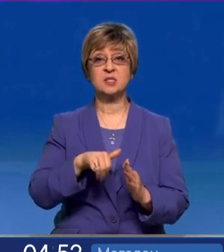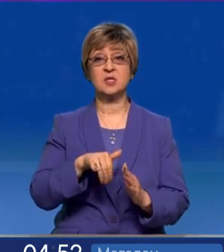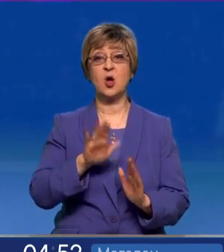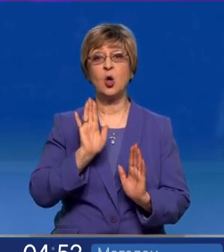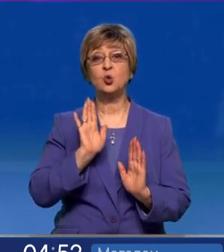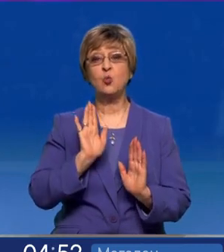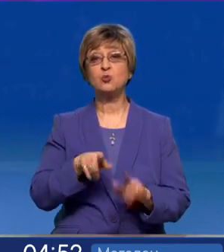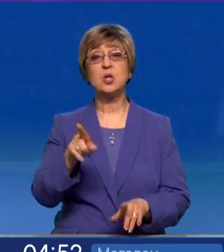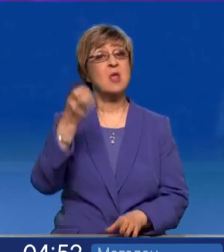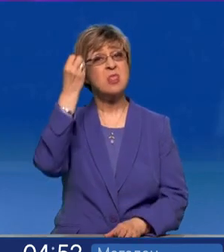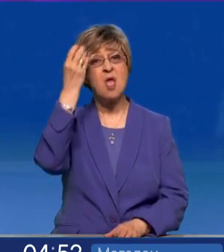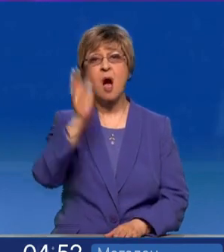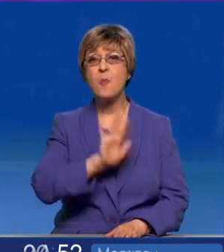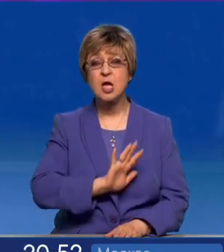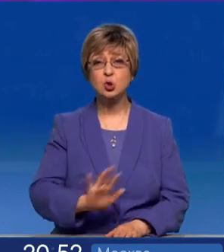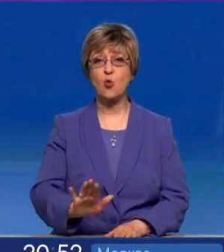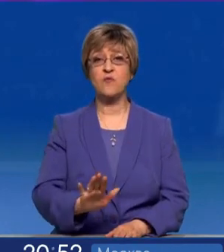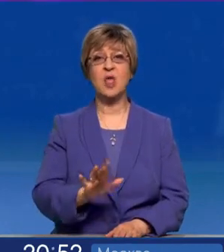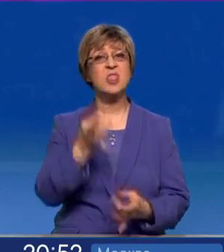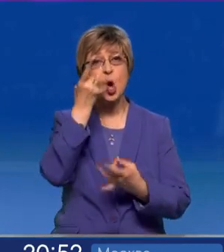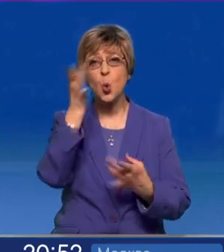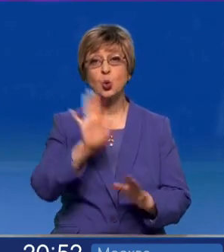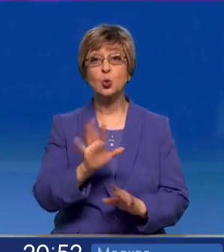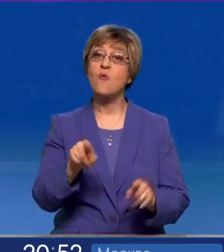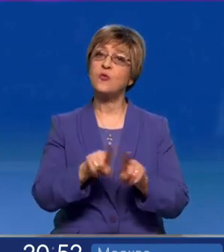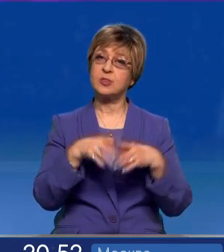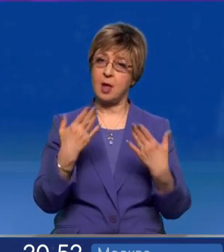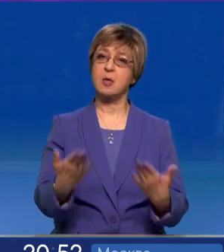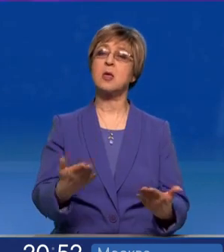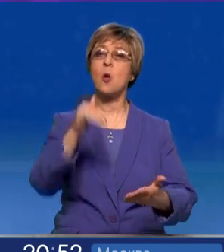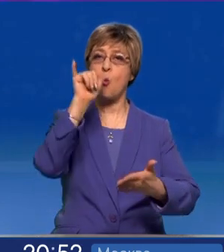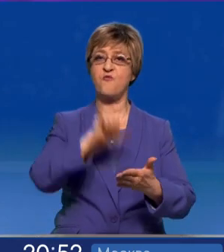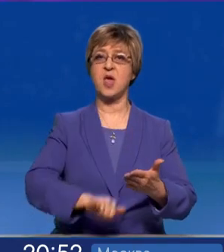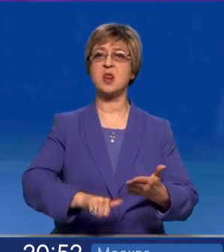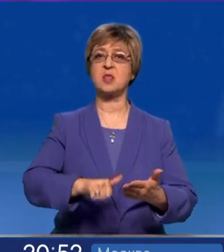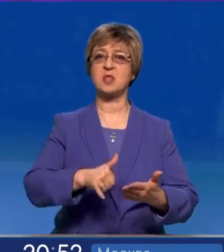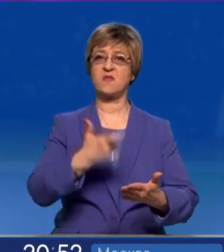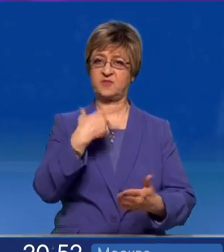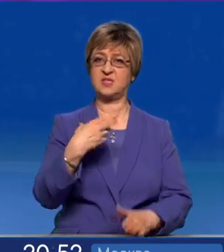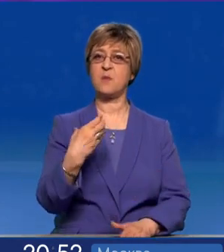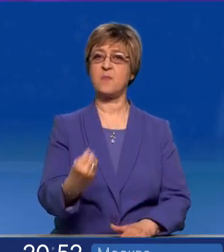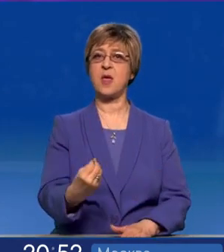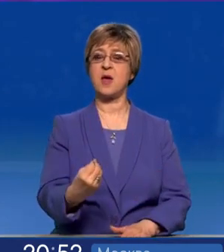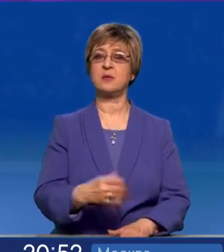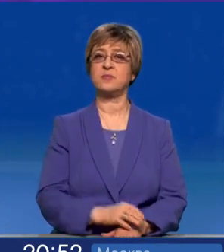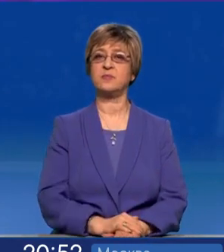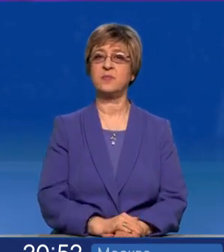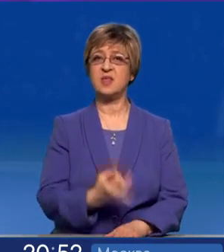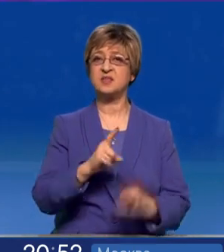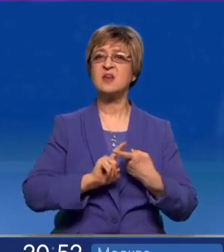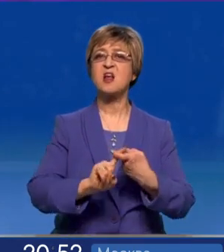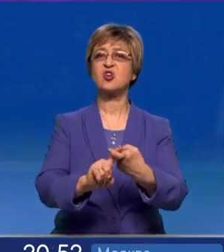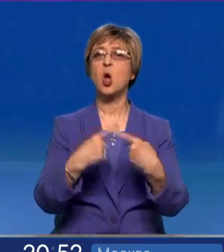не образованные, вот, не очень культурные, но они зато такие вот уверенные в себе. Вот они вот как-то вот чем-то заряжают. Вы как на это смотрите?